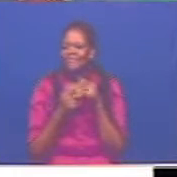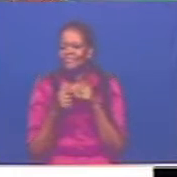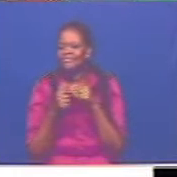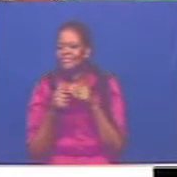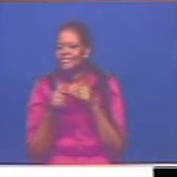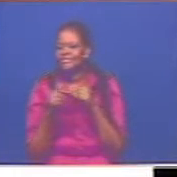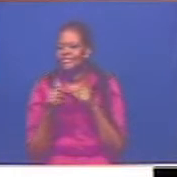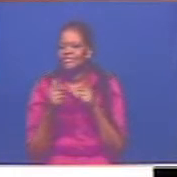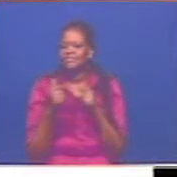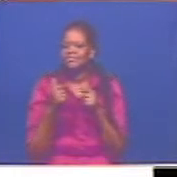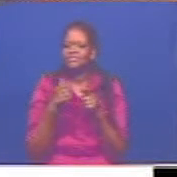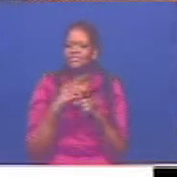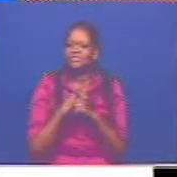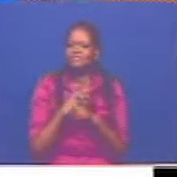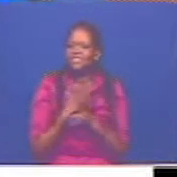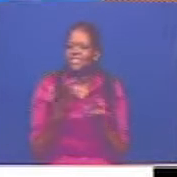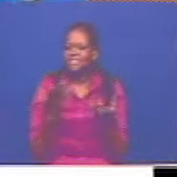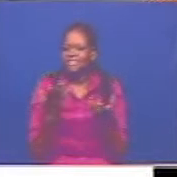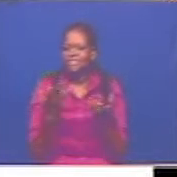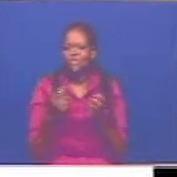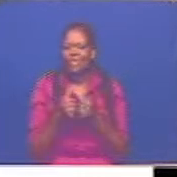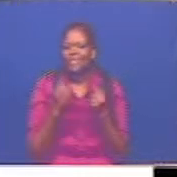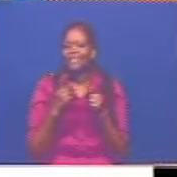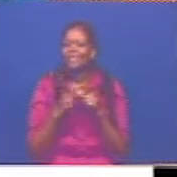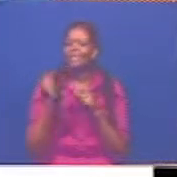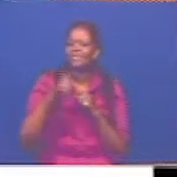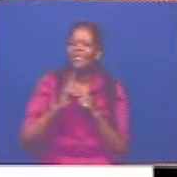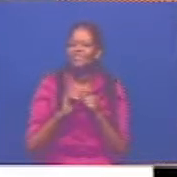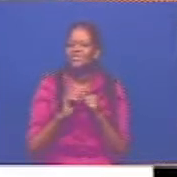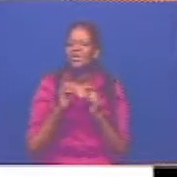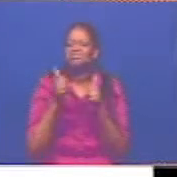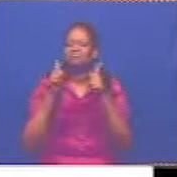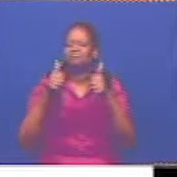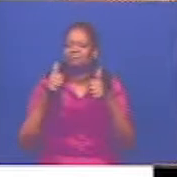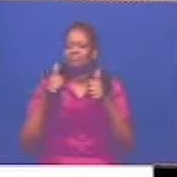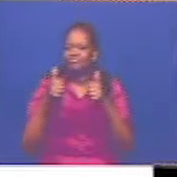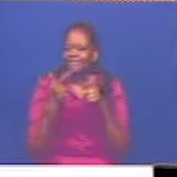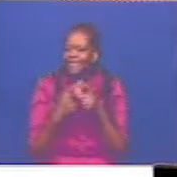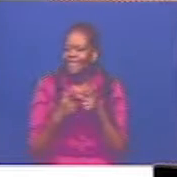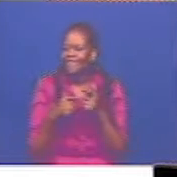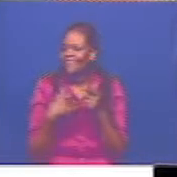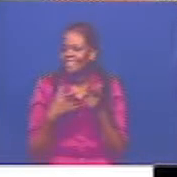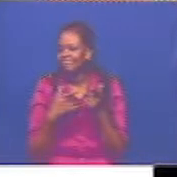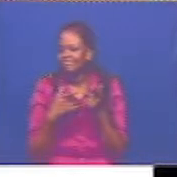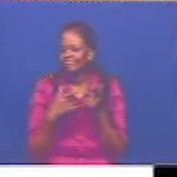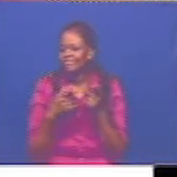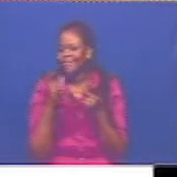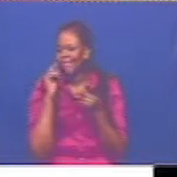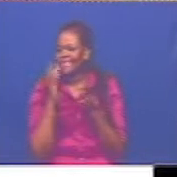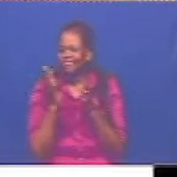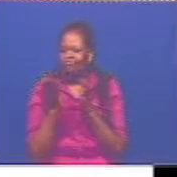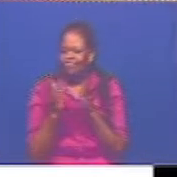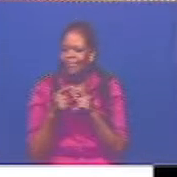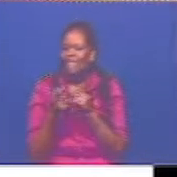ulikokiona. So ulikuwa zile videos zikikuja Nairobi kuna videos zimetulia nzuri. So hazingeweza kupenya. Lakini sasa ukiangalia wasanii wa